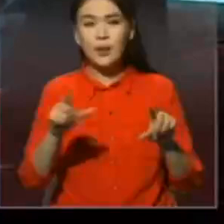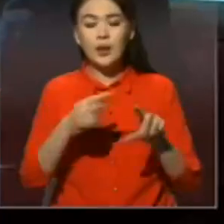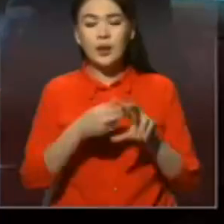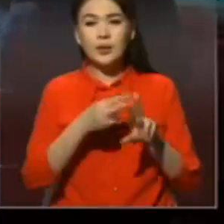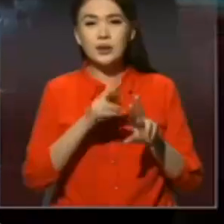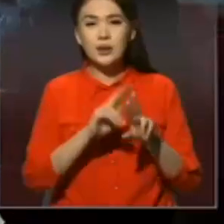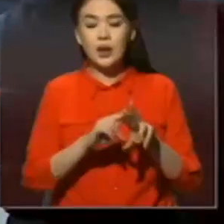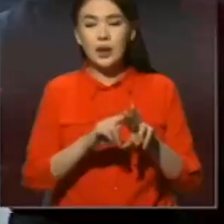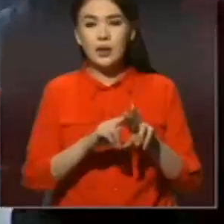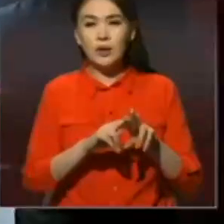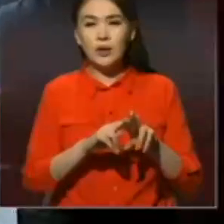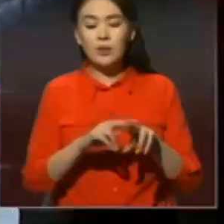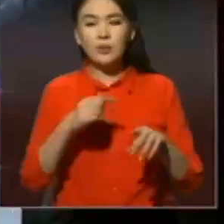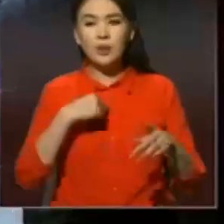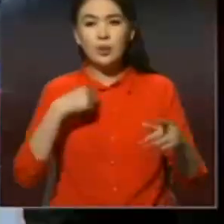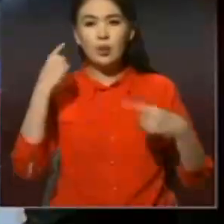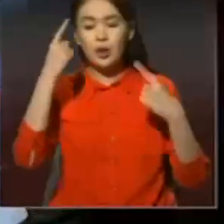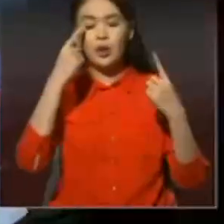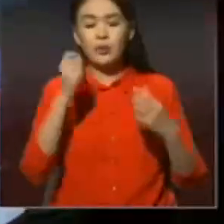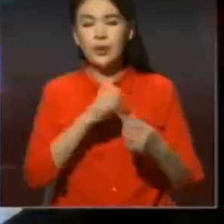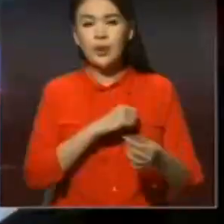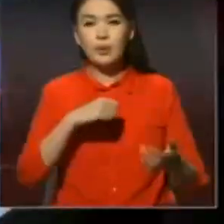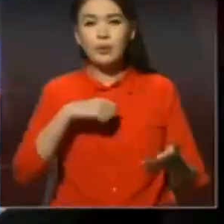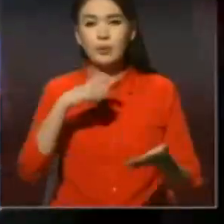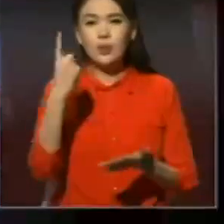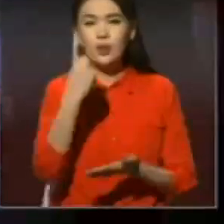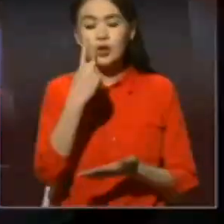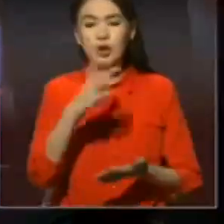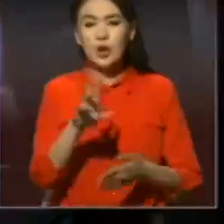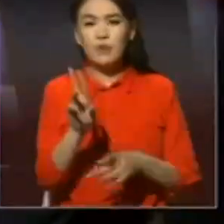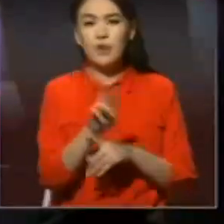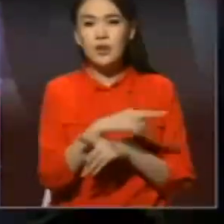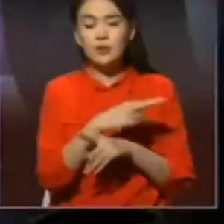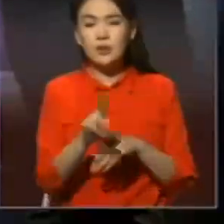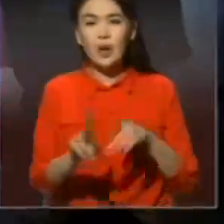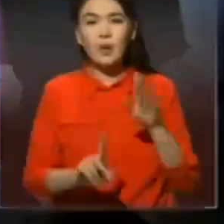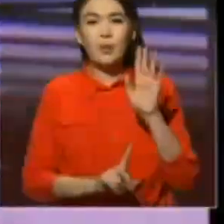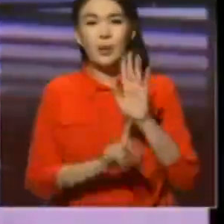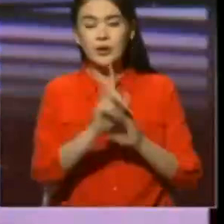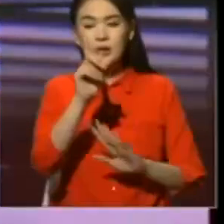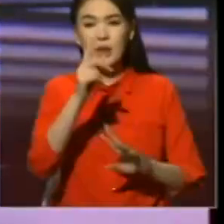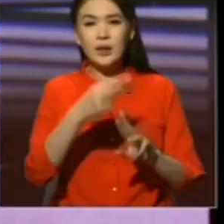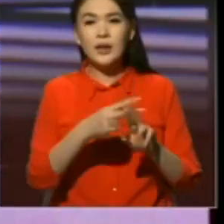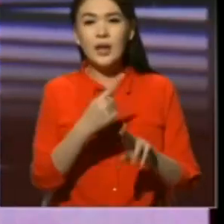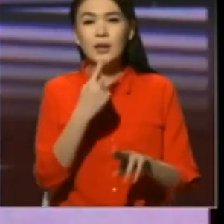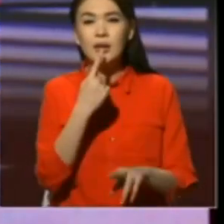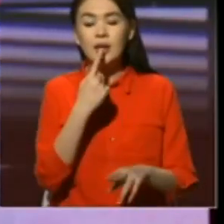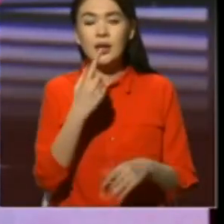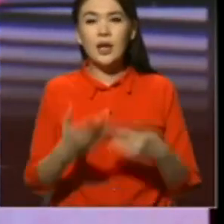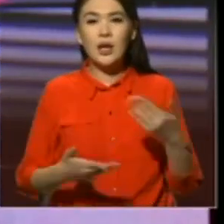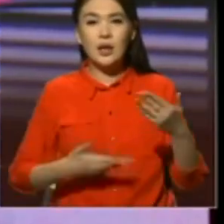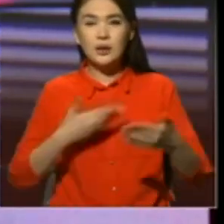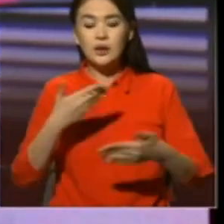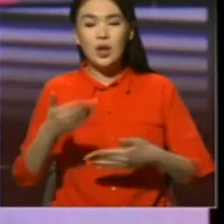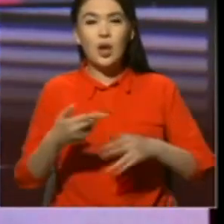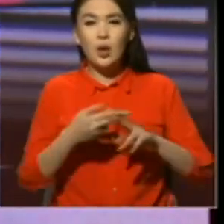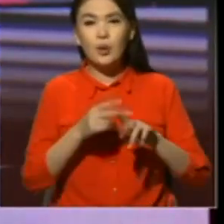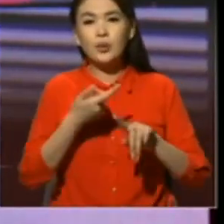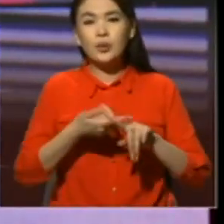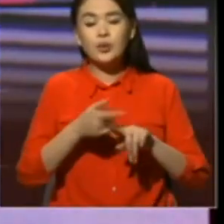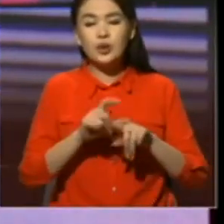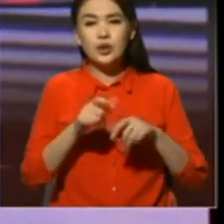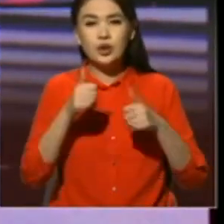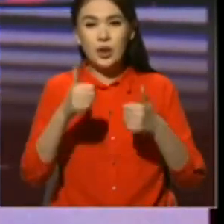де бұл мен ойлаймын, ең бірінші үйдегі тәрбиеден басталады. Сондықтан мынау тіл мәселесіне бүгін өте жақсы